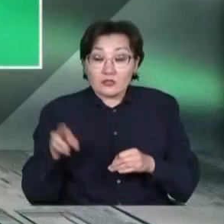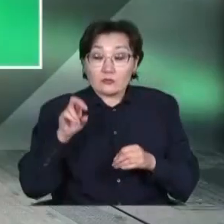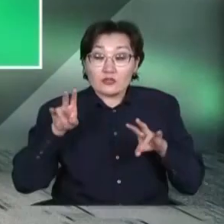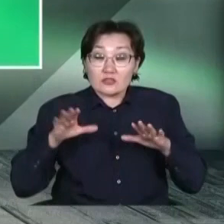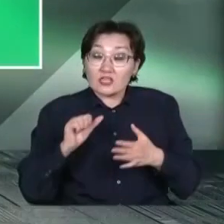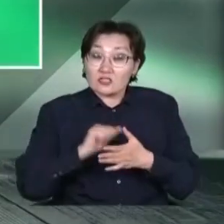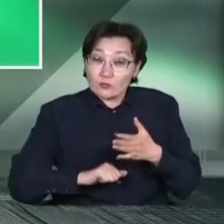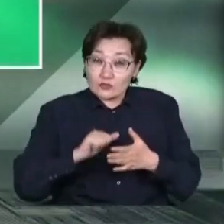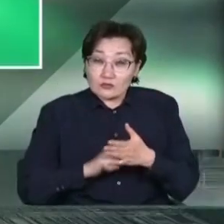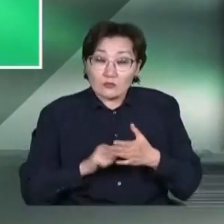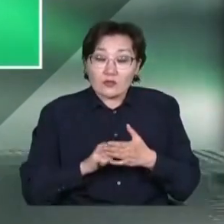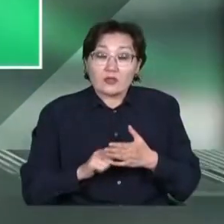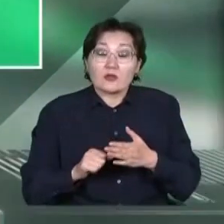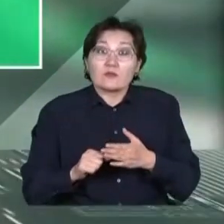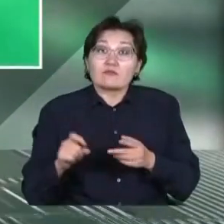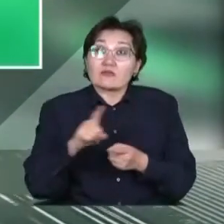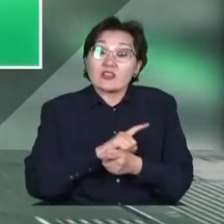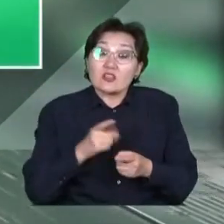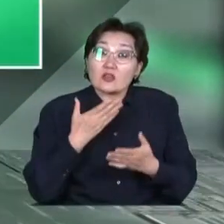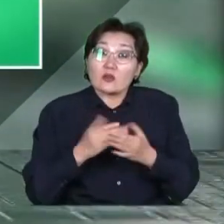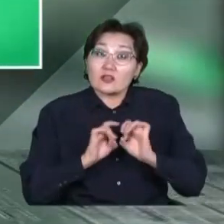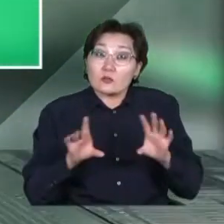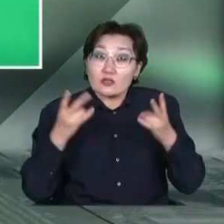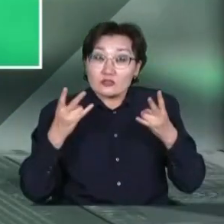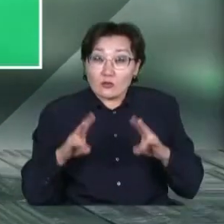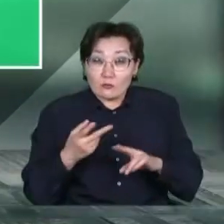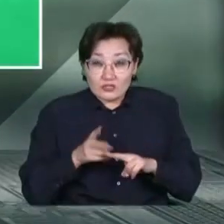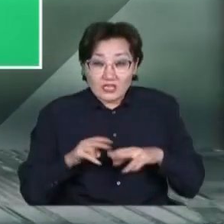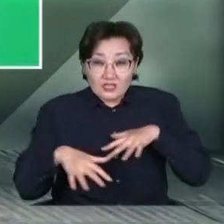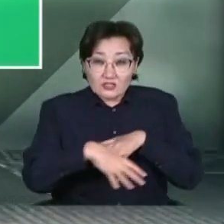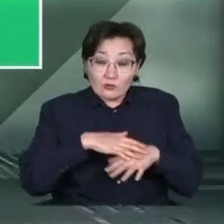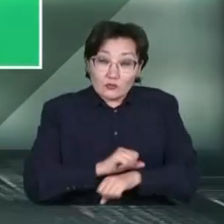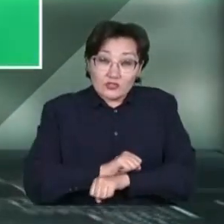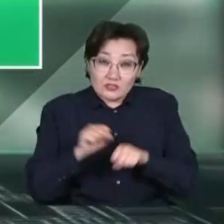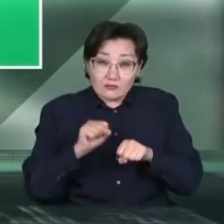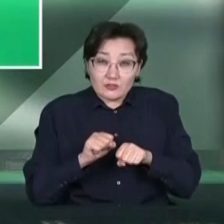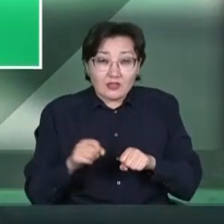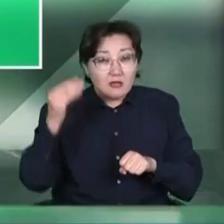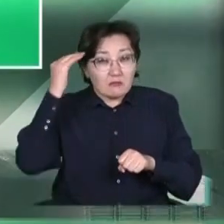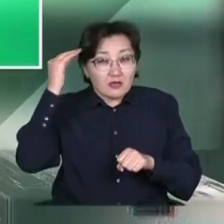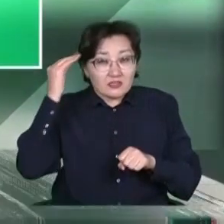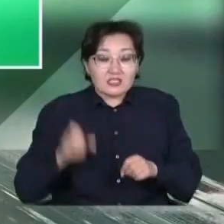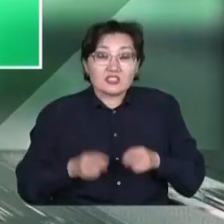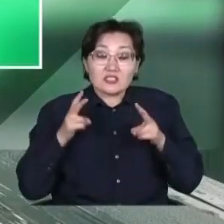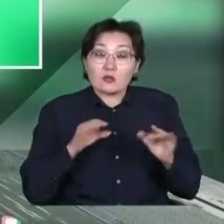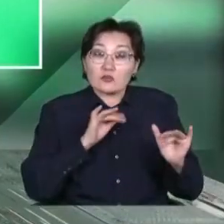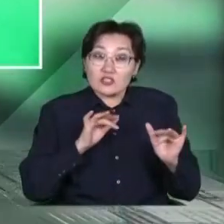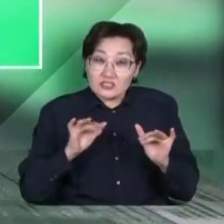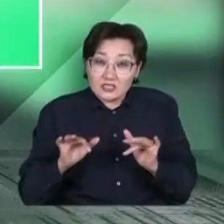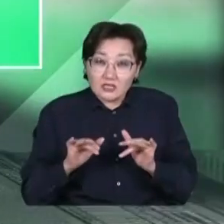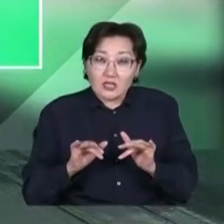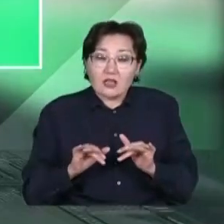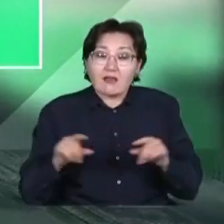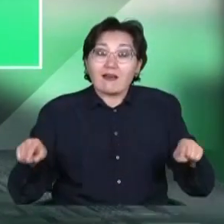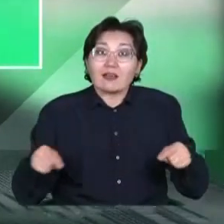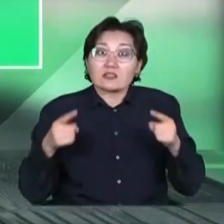оқиғасының себеп-салдарын бұрмалап көрсетудің қажеті жоқ. Турасына көшсем, бұл халық көтерілісі болды деген пікірлер қылмыстық әрекеттерді ақтау